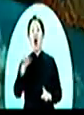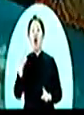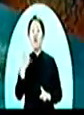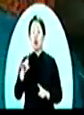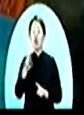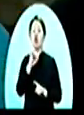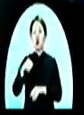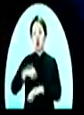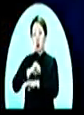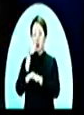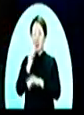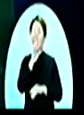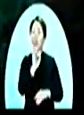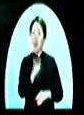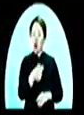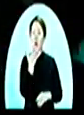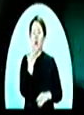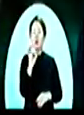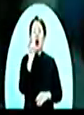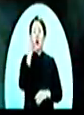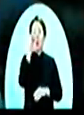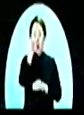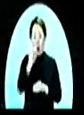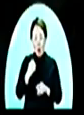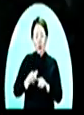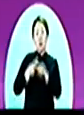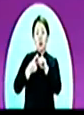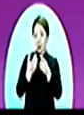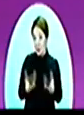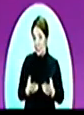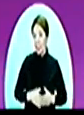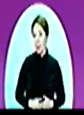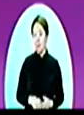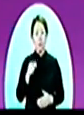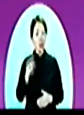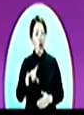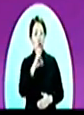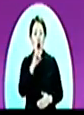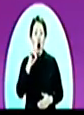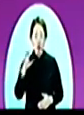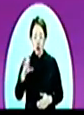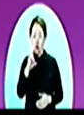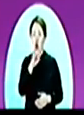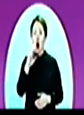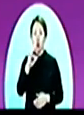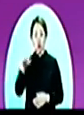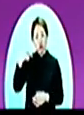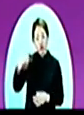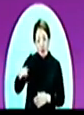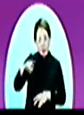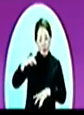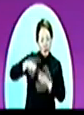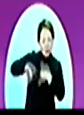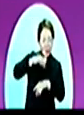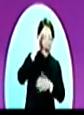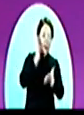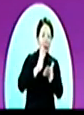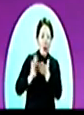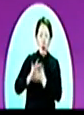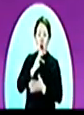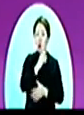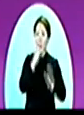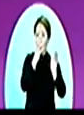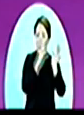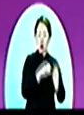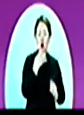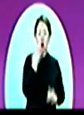урамшууллыг килограмм тутамд 50% нэмэгдүүллээ. Ноос ноолуурын салбарын нийт экспорт 2019 онд